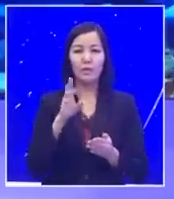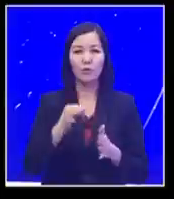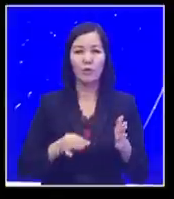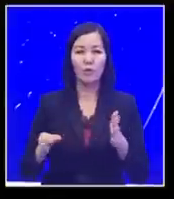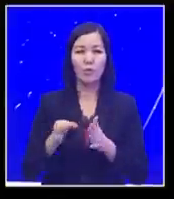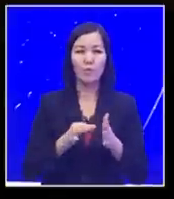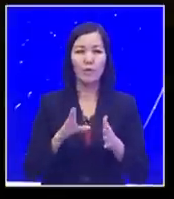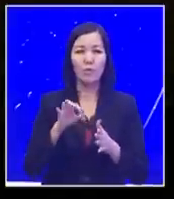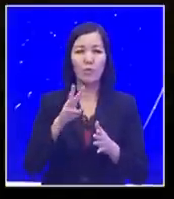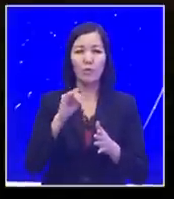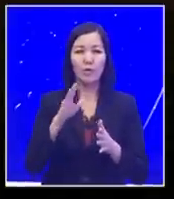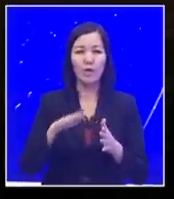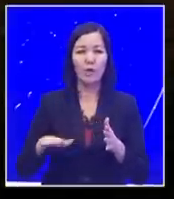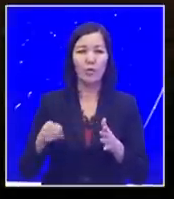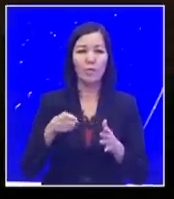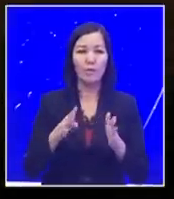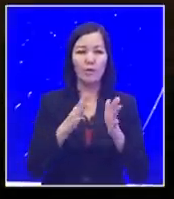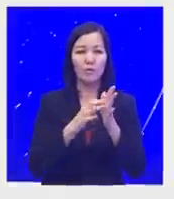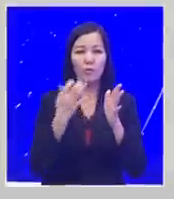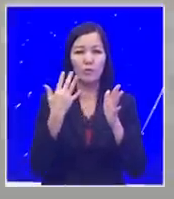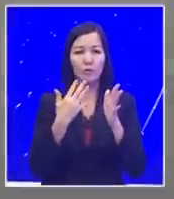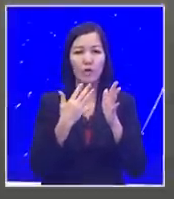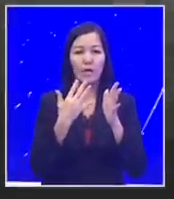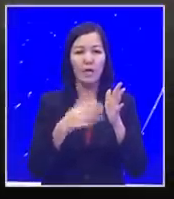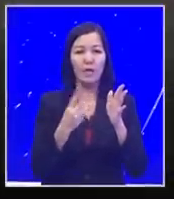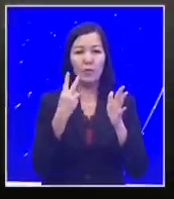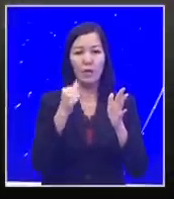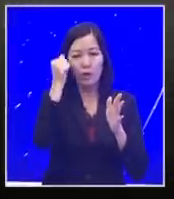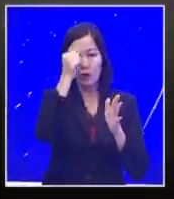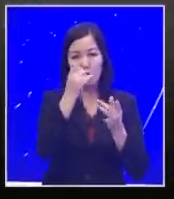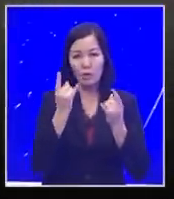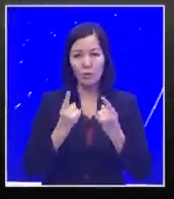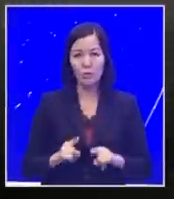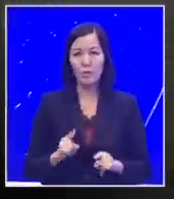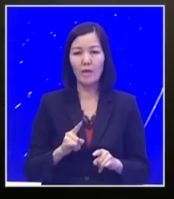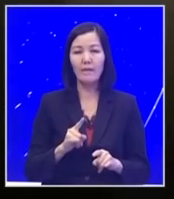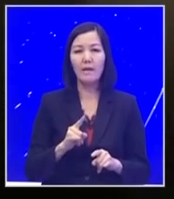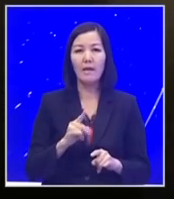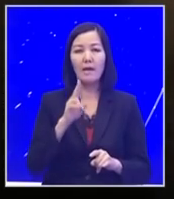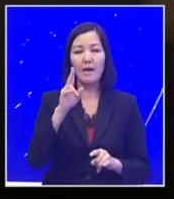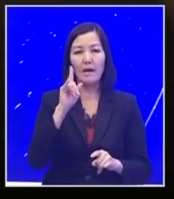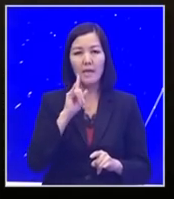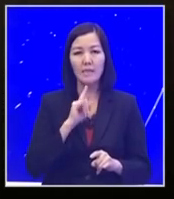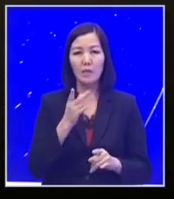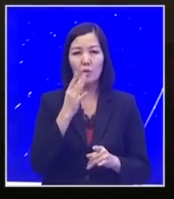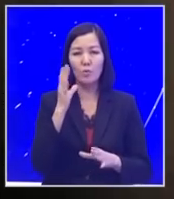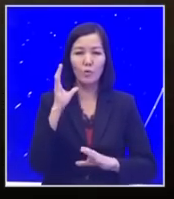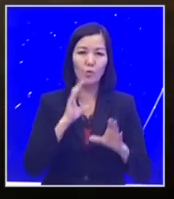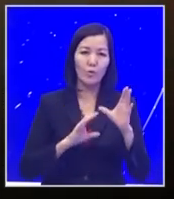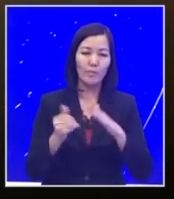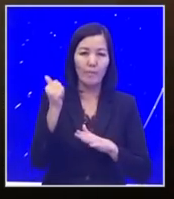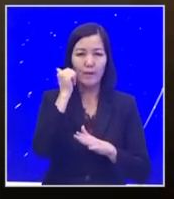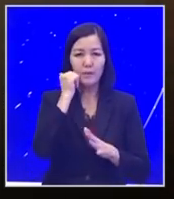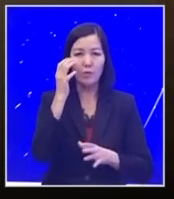қарасты Отырар ауданында 1952 жылы дүниеге келген. Әл-Фараби атындағы Қазақ ұлттық университетін, Мәскеудегі